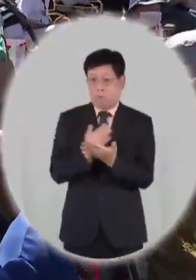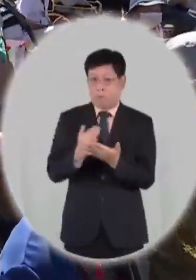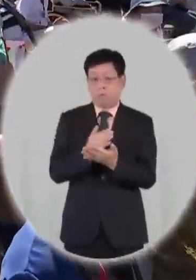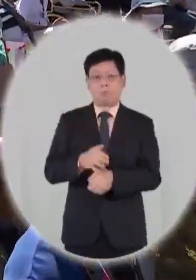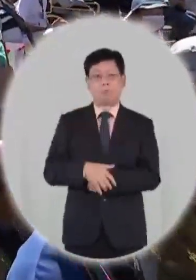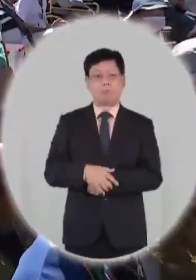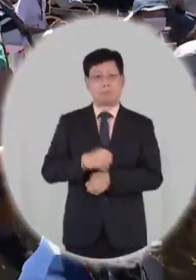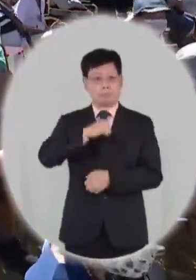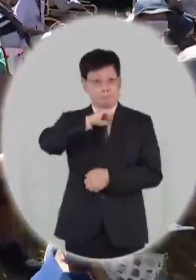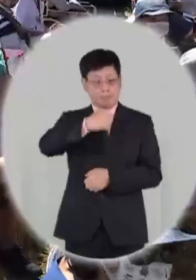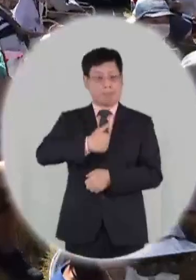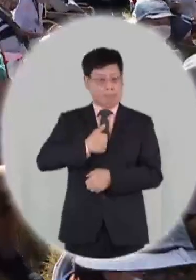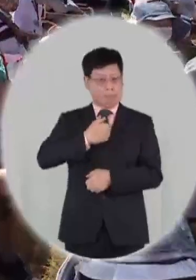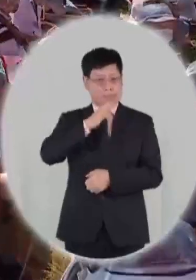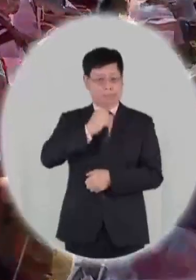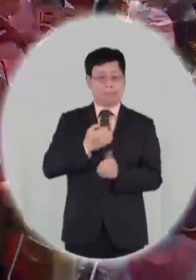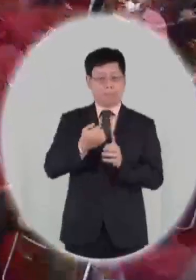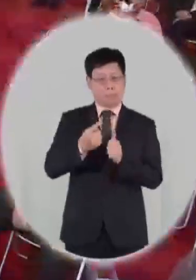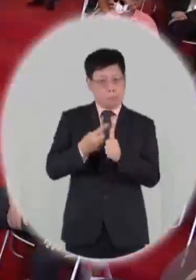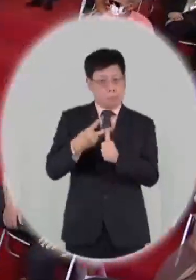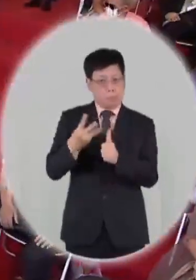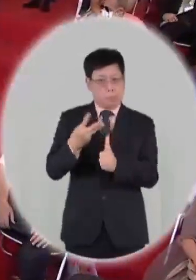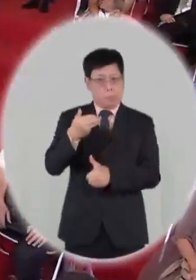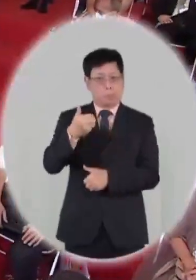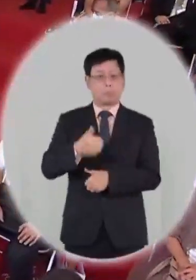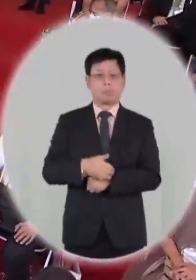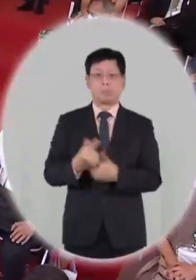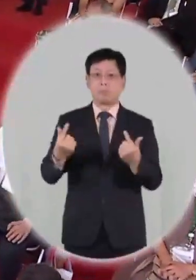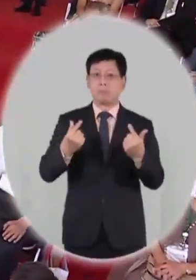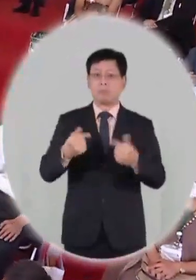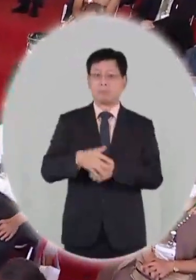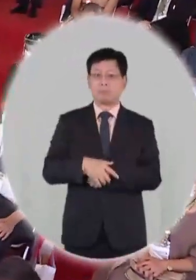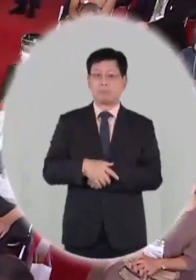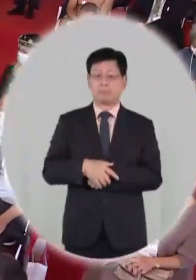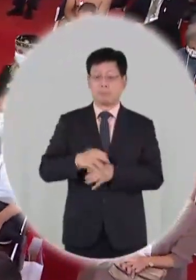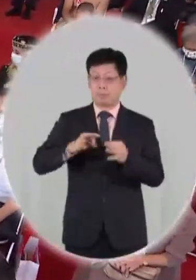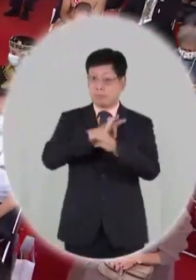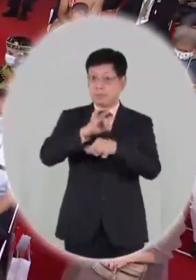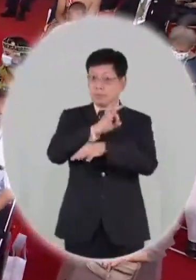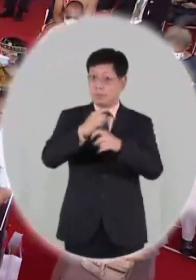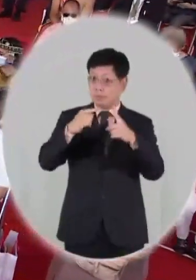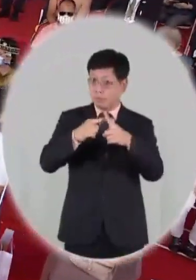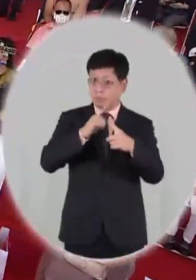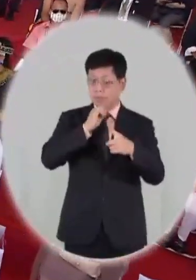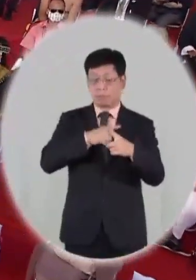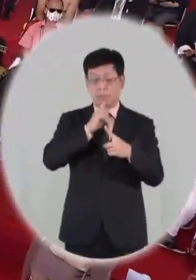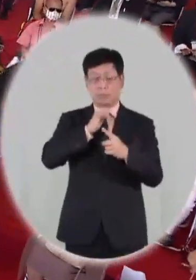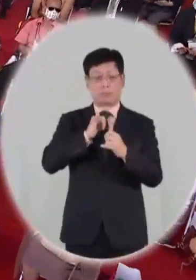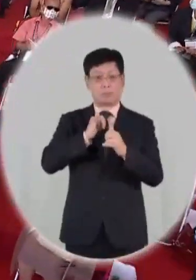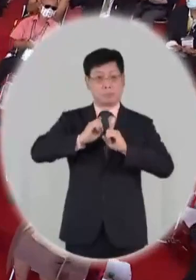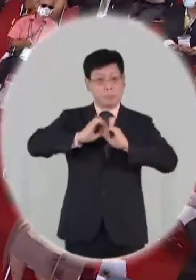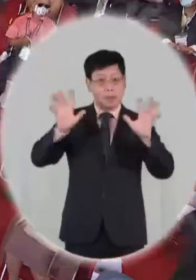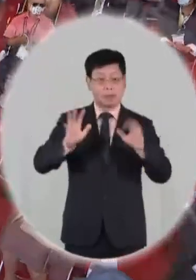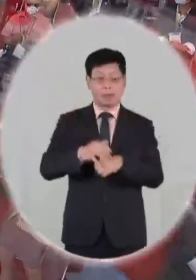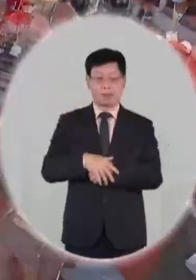台湾也名列前茅。根据经济学人资信社公布的